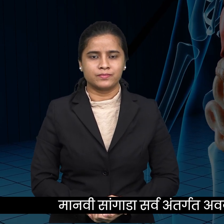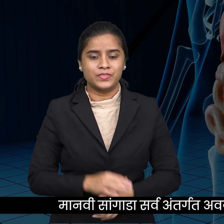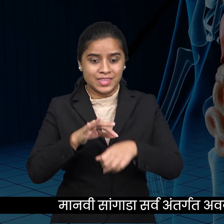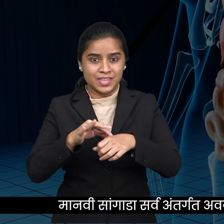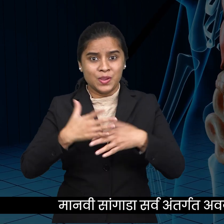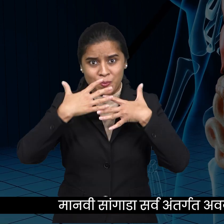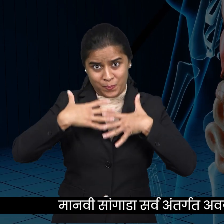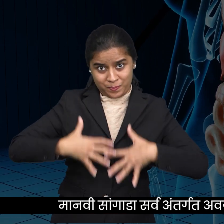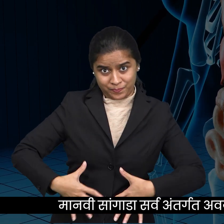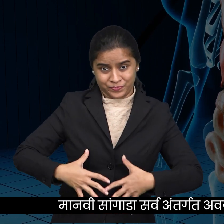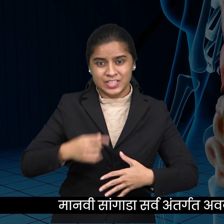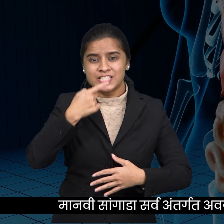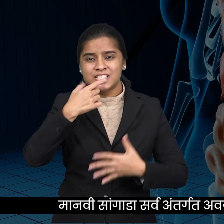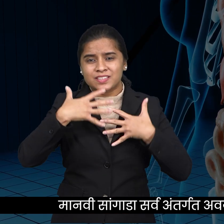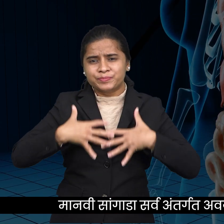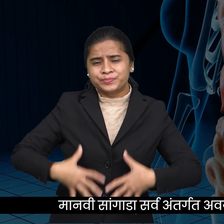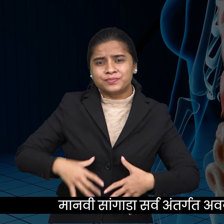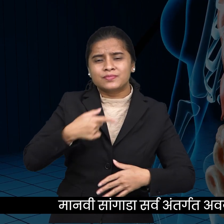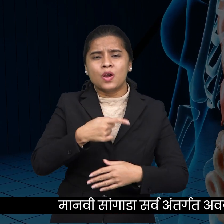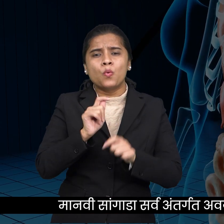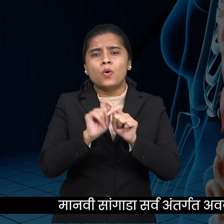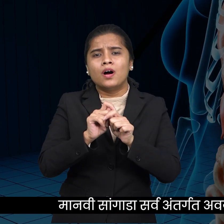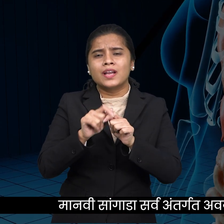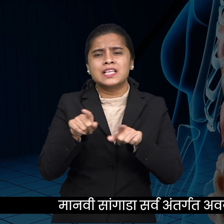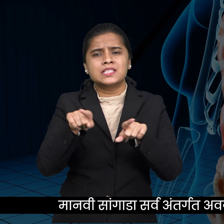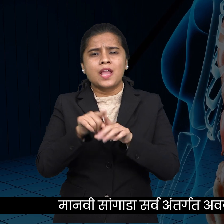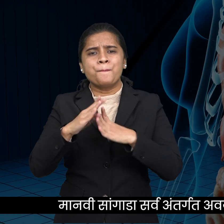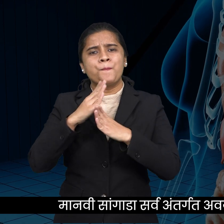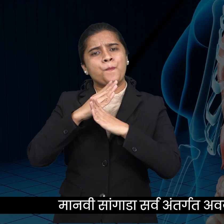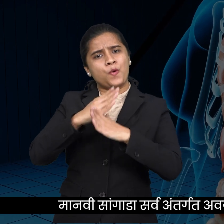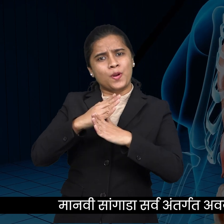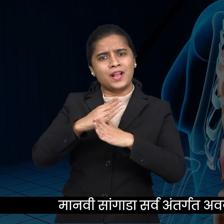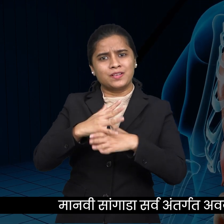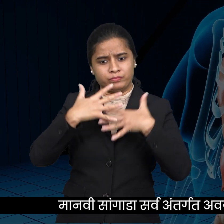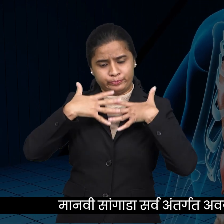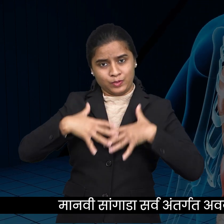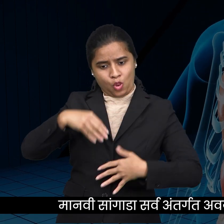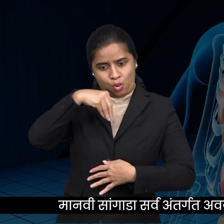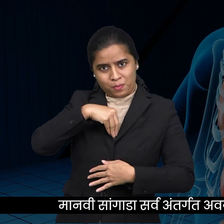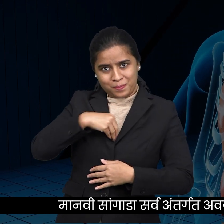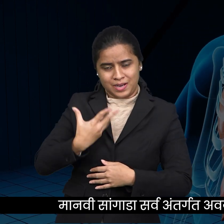मानवी सांगाडा सर्व अंतर्गत अवयवांसाठी संरक्षक कवच म्हणून काम करतो।